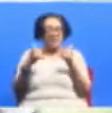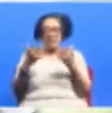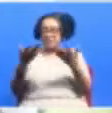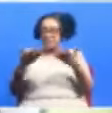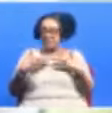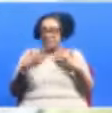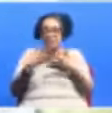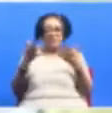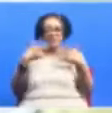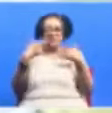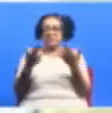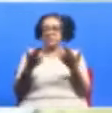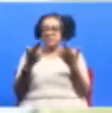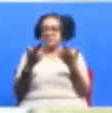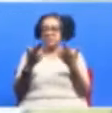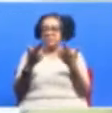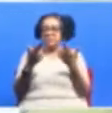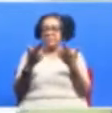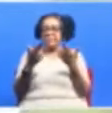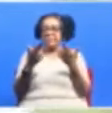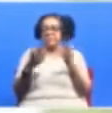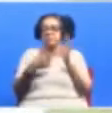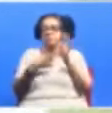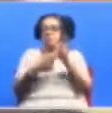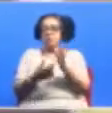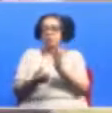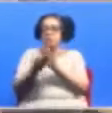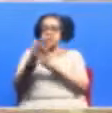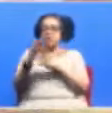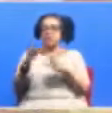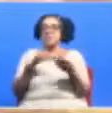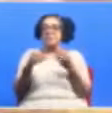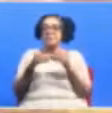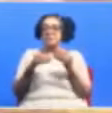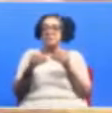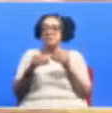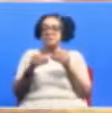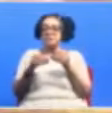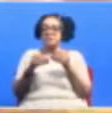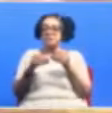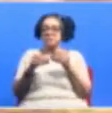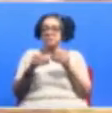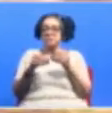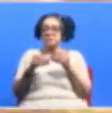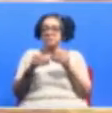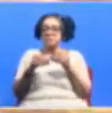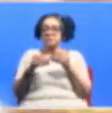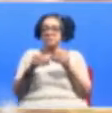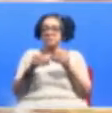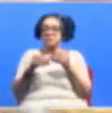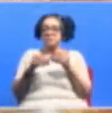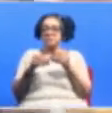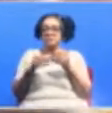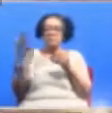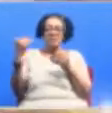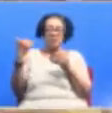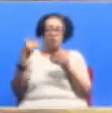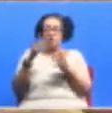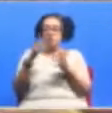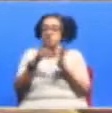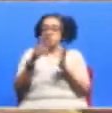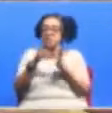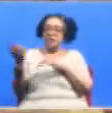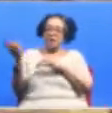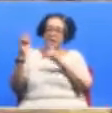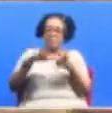any results to show the cause of the disability trait. Hivi ambazo tunangojea ni majibu ya wale waliotoka Nairobi. Kwa sababu ilikuja